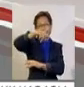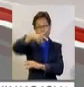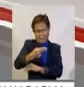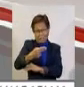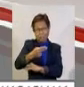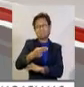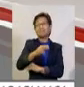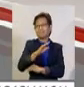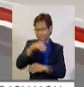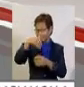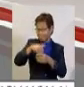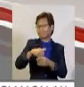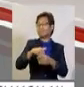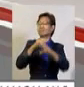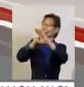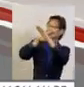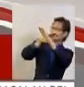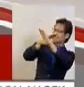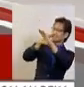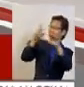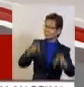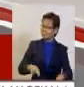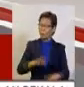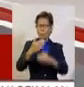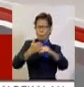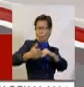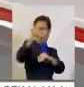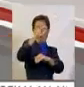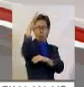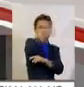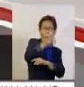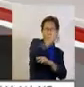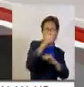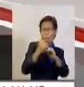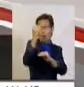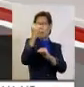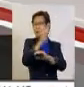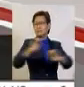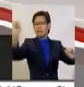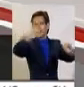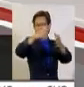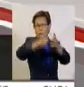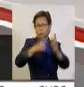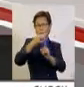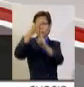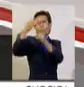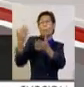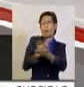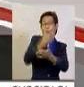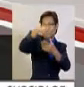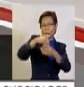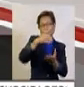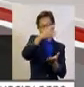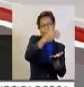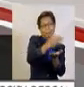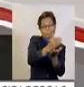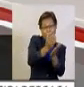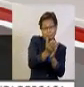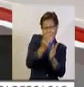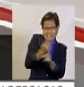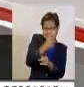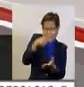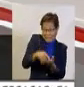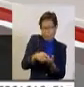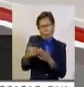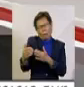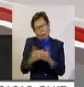Harapan PH dalam membela rakyat. Ya, melangkaui jangkaan ramai, tiada sebarang cukai utama baharu dalam belanjawan kali ini